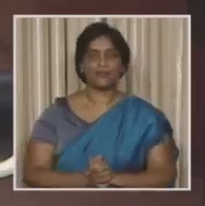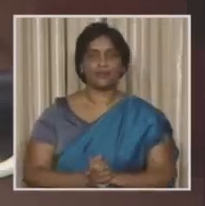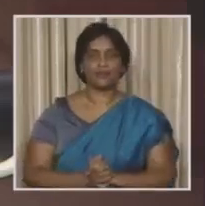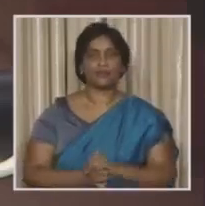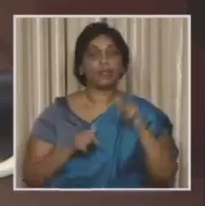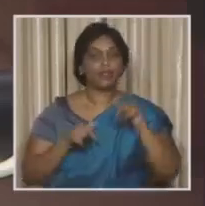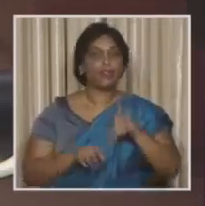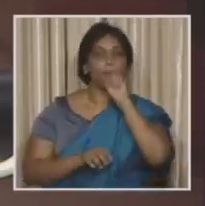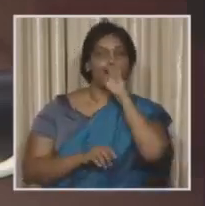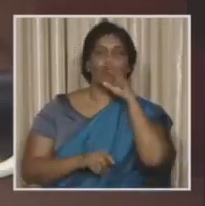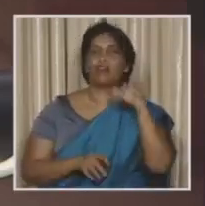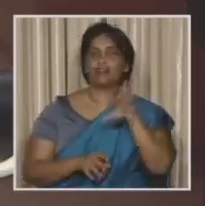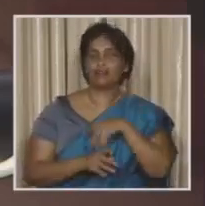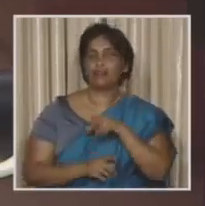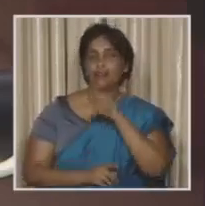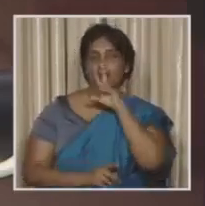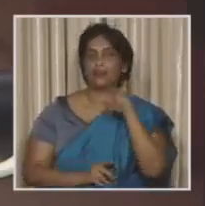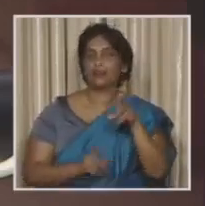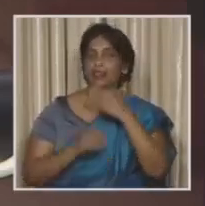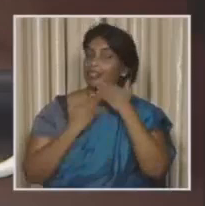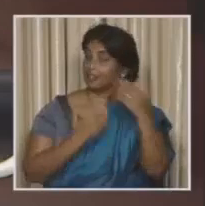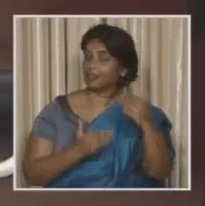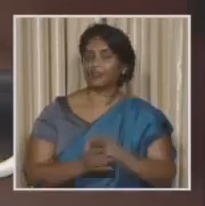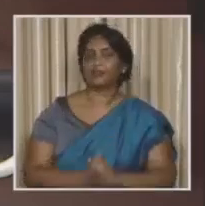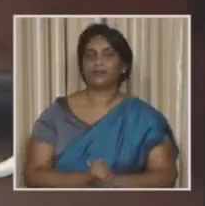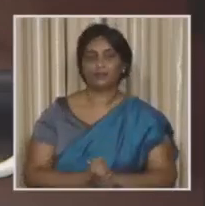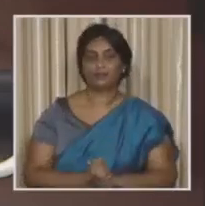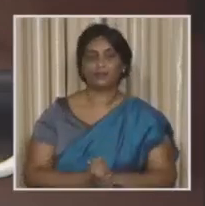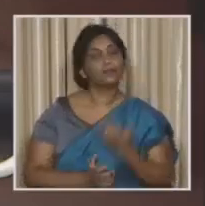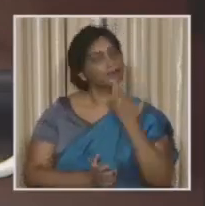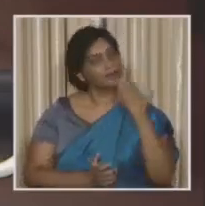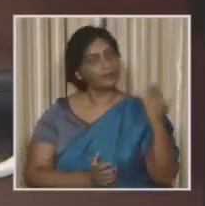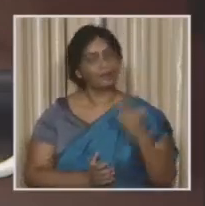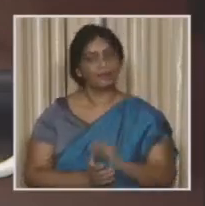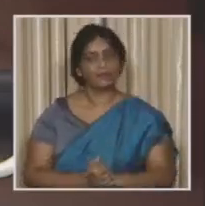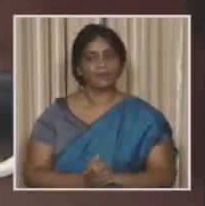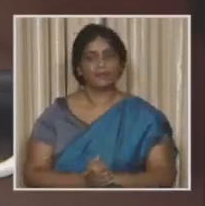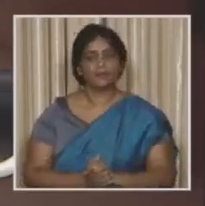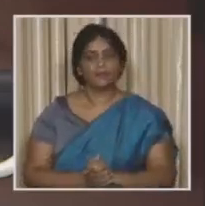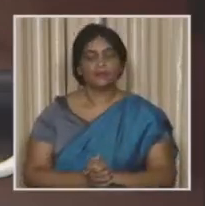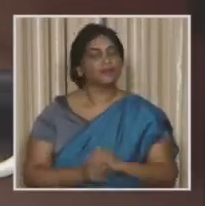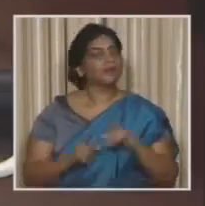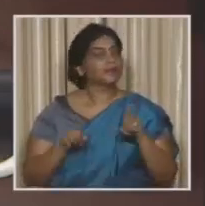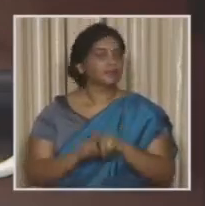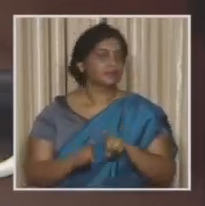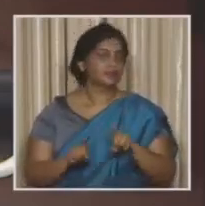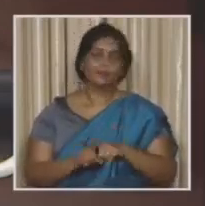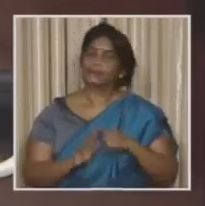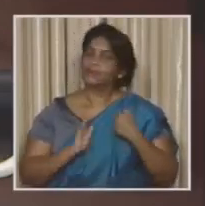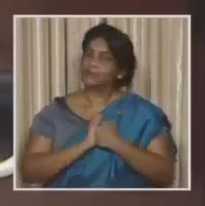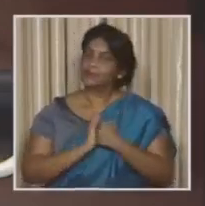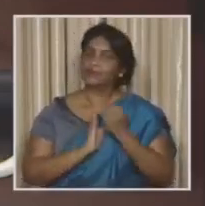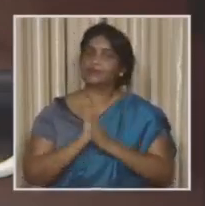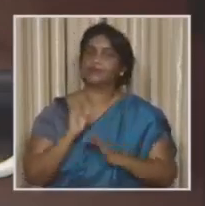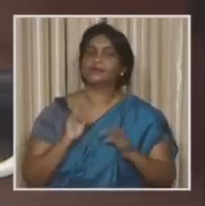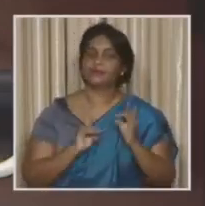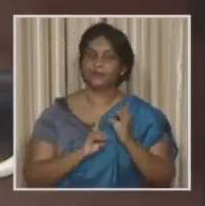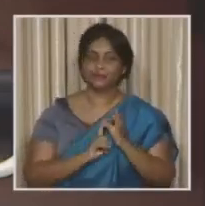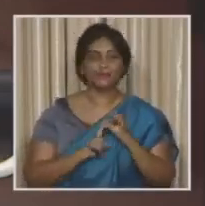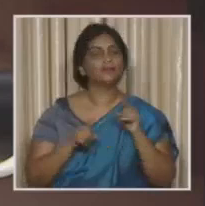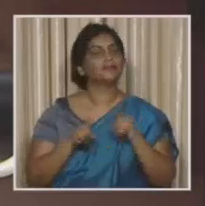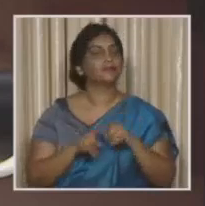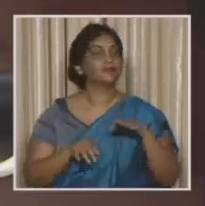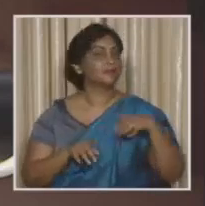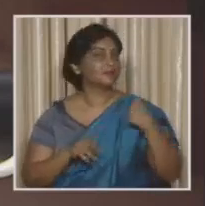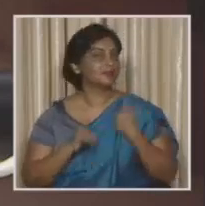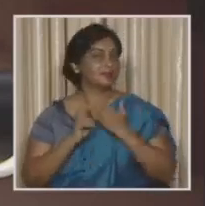Dengan itu mah biru ahanta garu menteri itu muni, bomisuti, ensa garu menteri itu muni, mereka itu pada anak